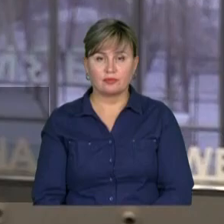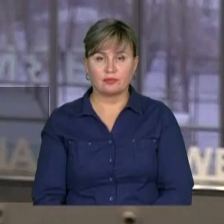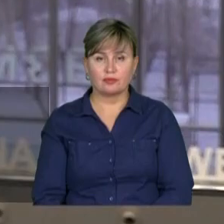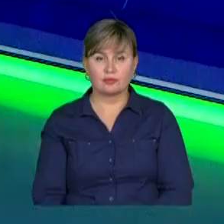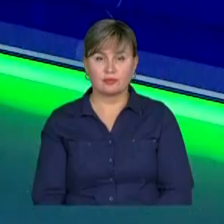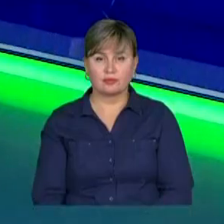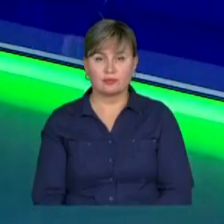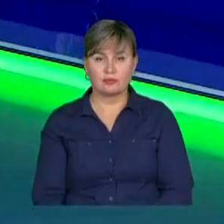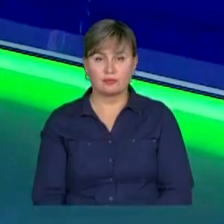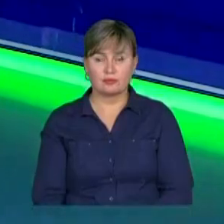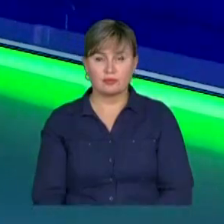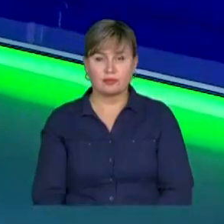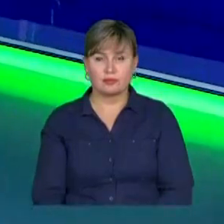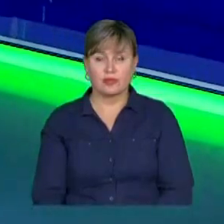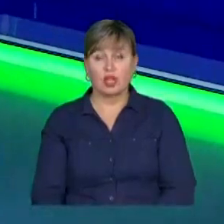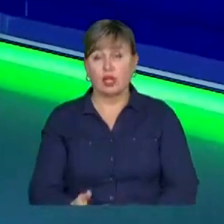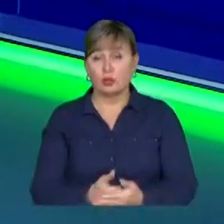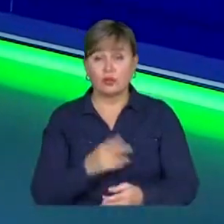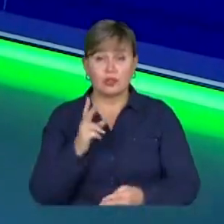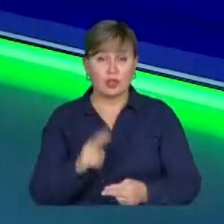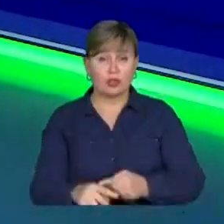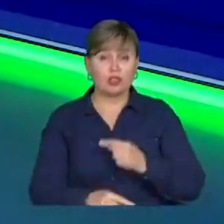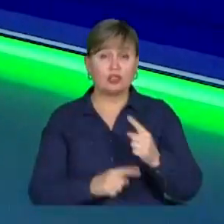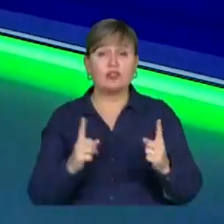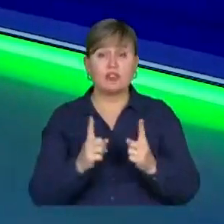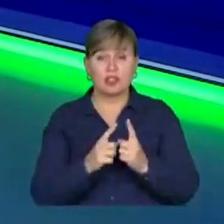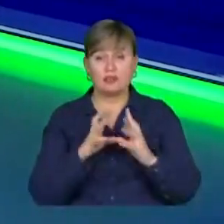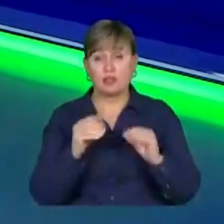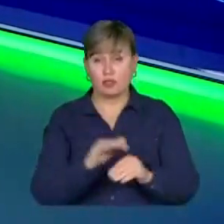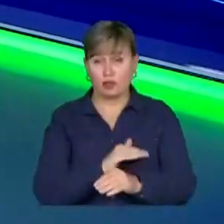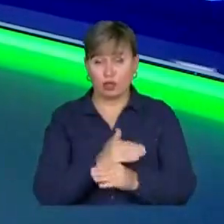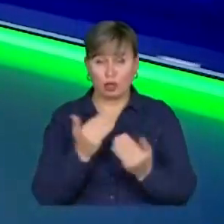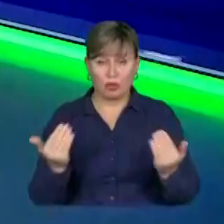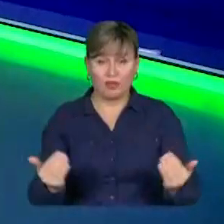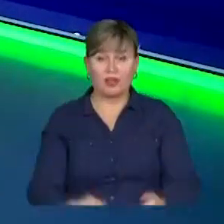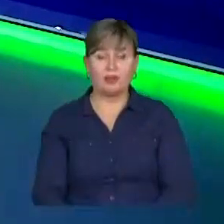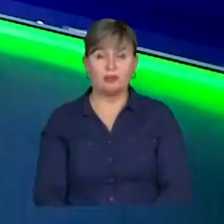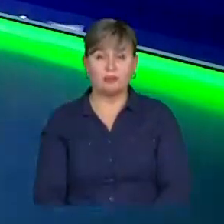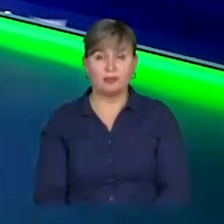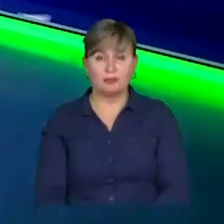Астана. И на этом наш выпуск завершен. Всего доброго. До встречи в эфире.